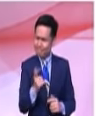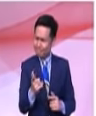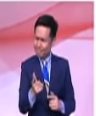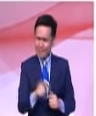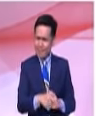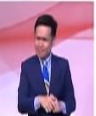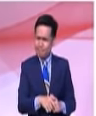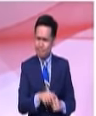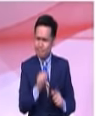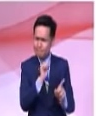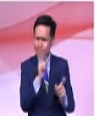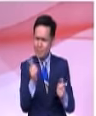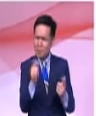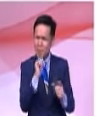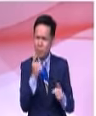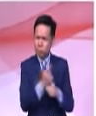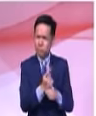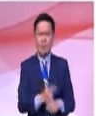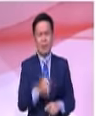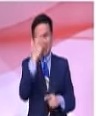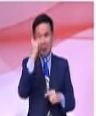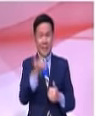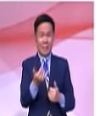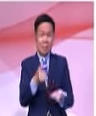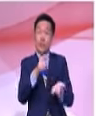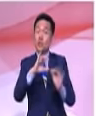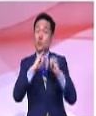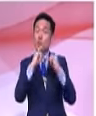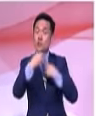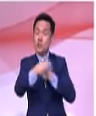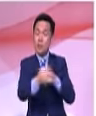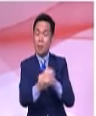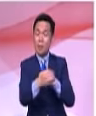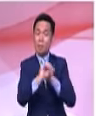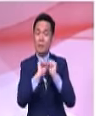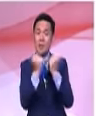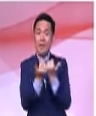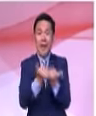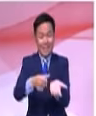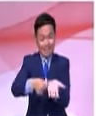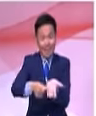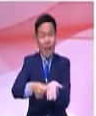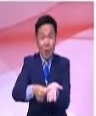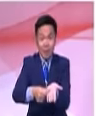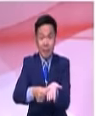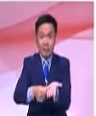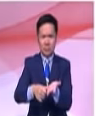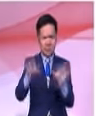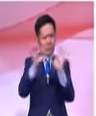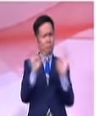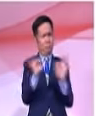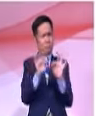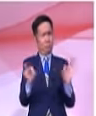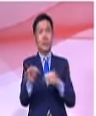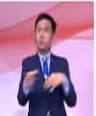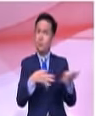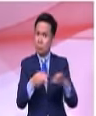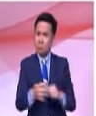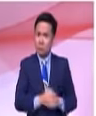Perkara itu dinyatakan Ketua Jabatan Siasatan Jenayah Narkotik Kuala Lumpur ACP Adnan Azizon dalam satu kenyataan. Menurut